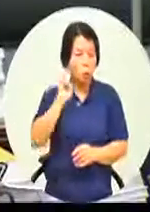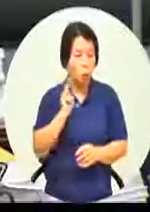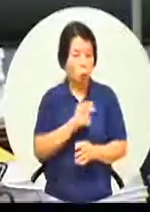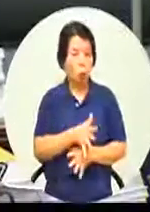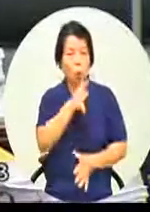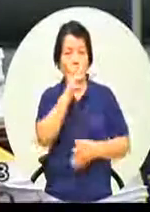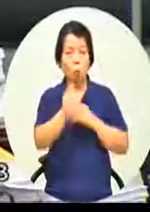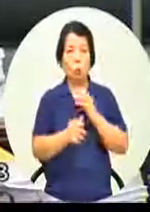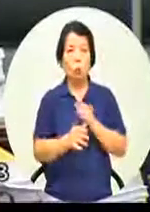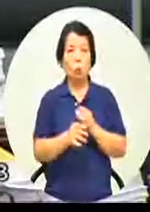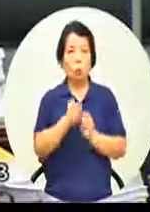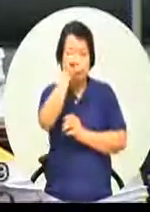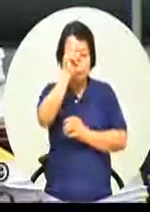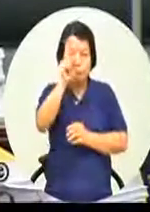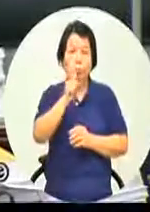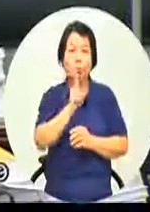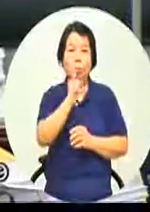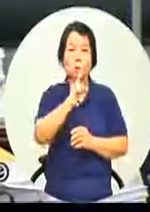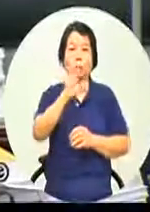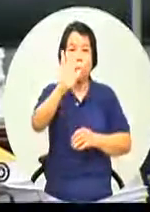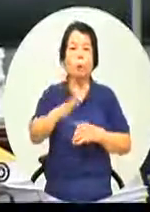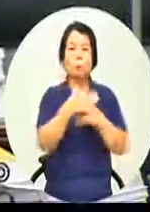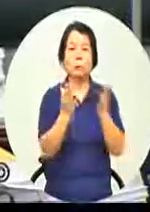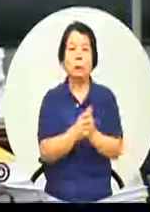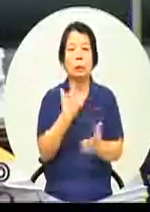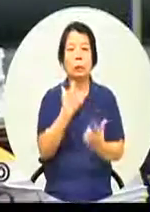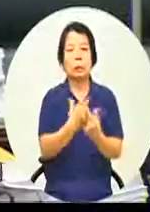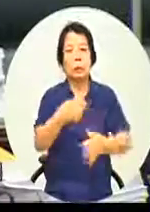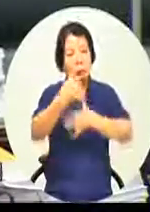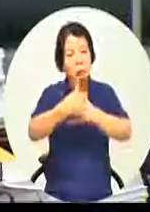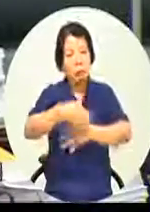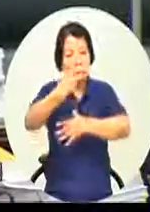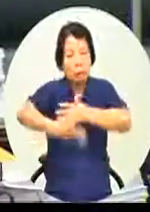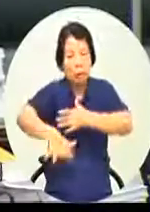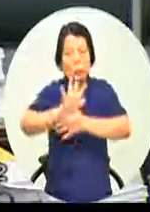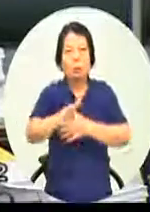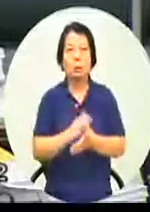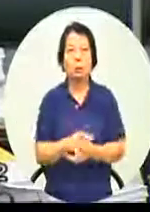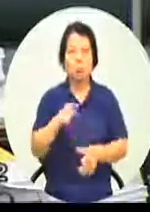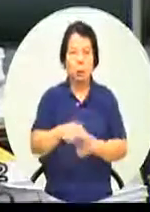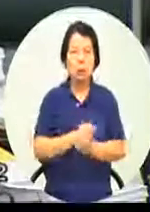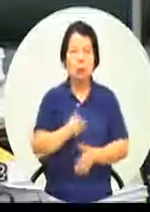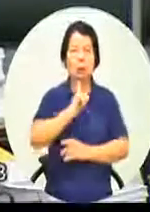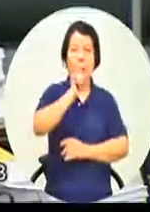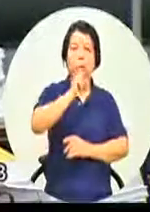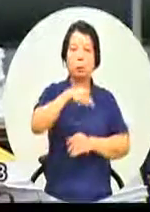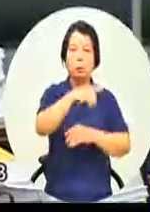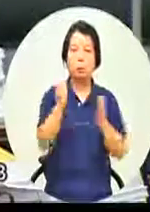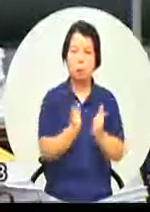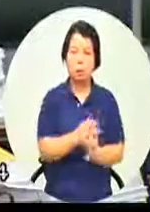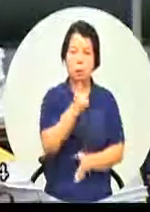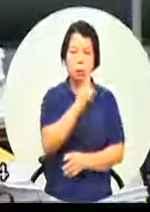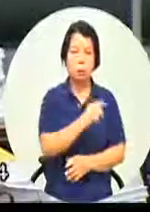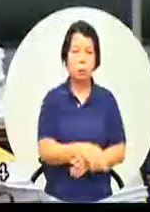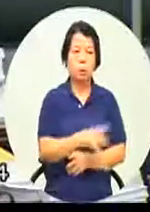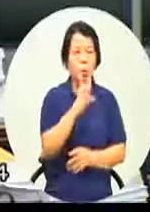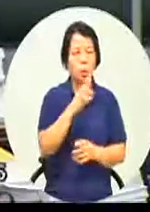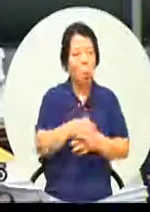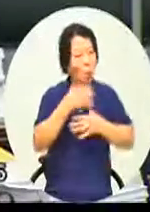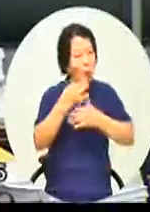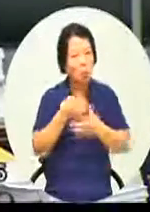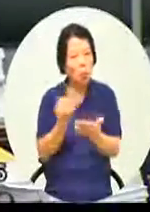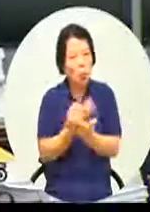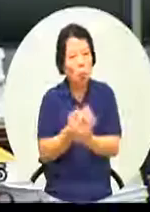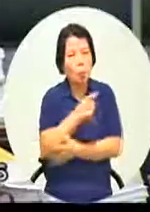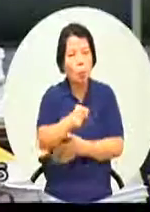跟血嘛。但我都觉得这一些监督的声音，即便他们是不够理性的，即便他们是不